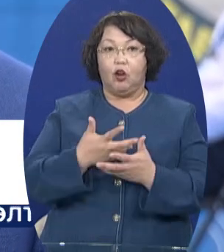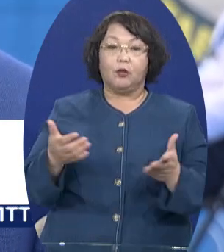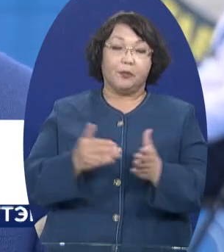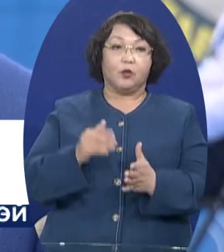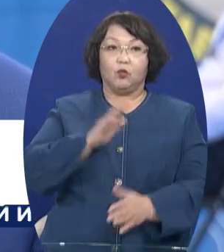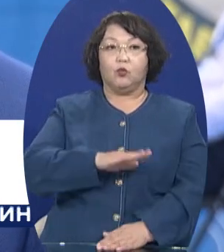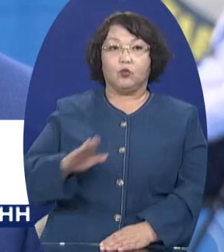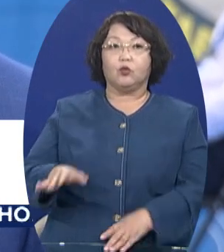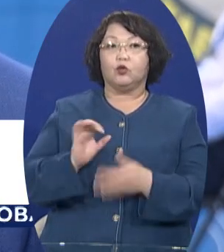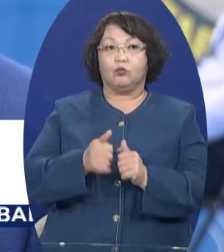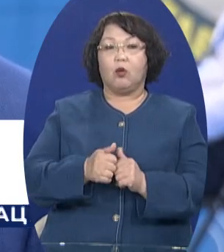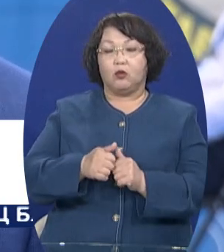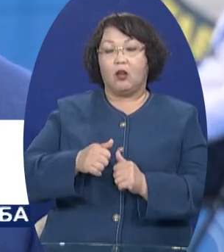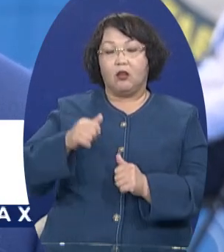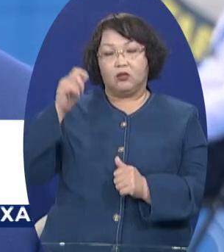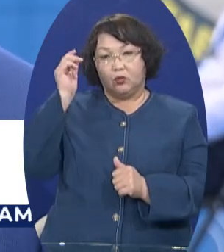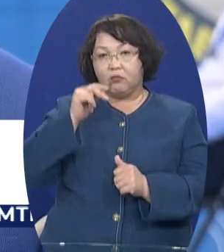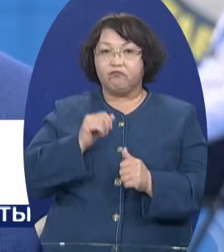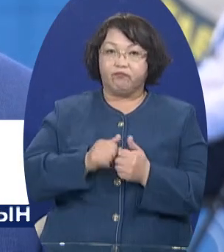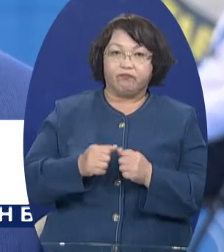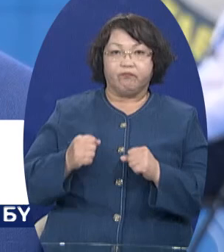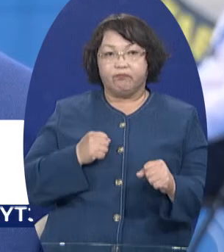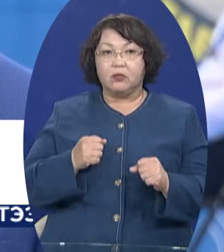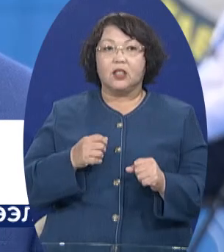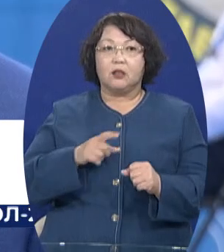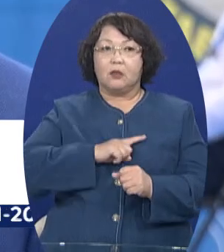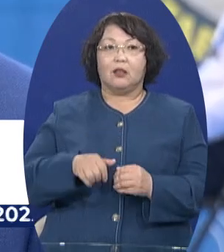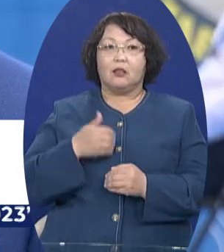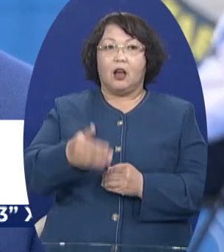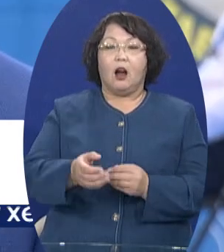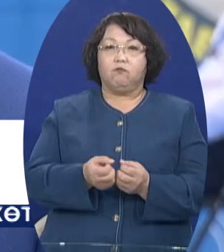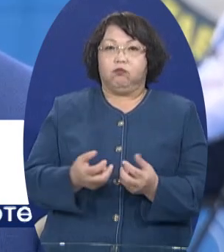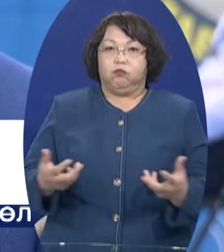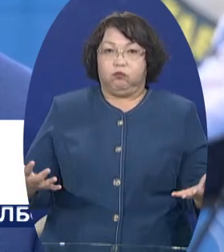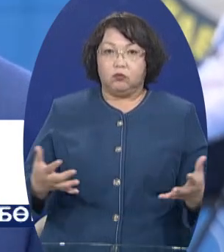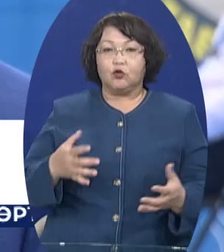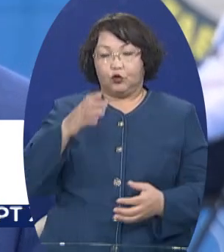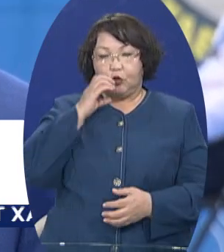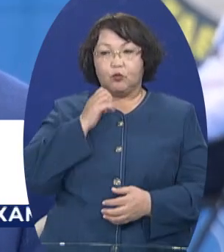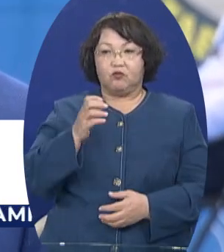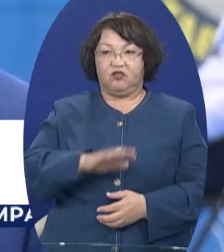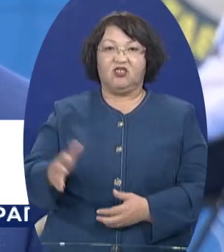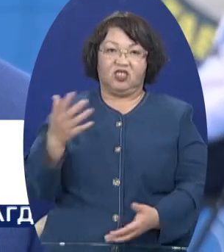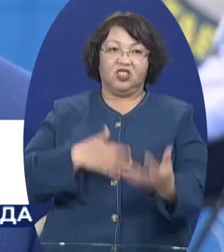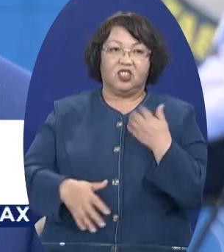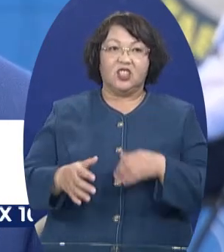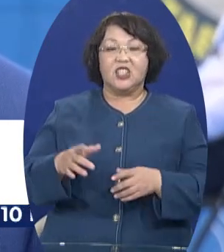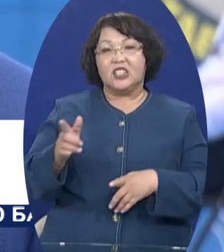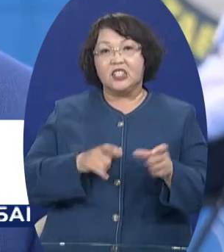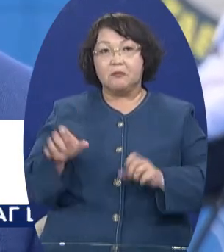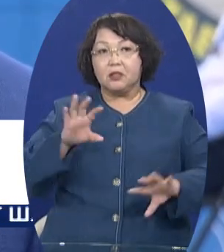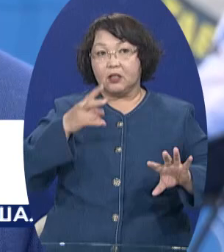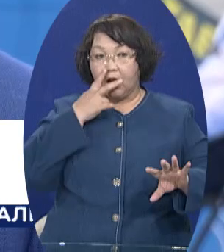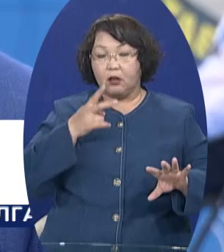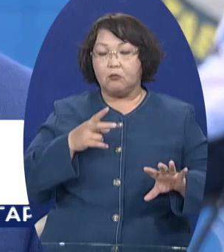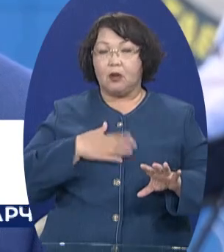залуус энэ спортоор хичээлдэг. Энэ тэмцээний дараач энэ тоо өсөх болов уу гэж найдаж байгаа. За мэдээж эдийн засгийн хувьд манай улсад энэ олон